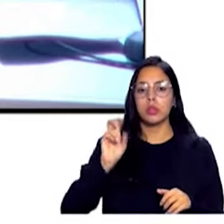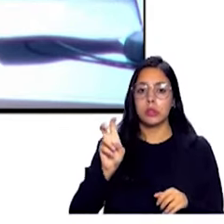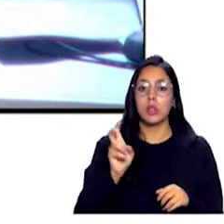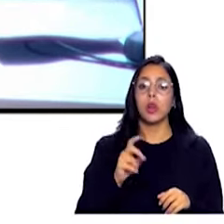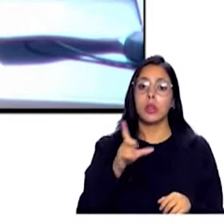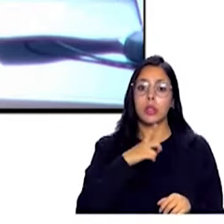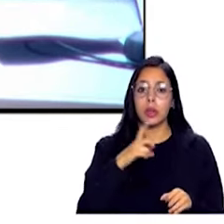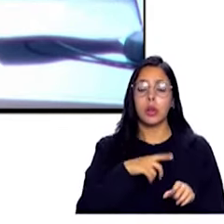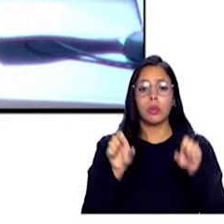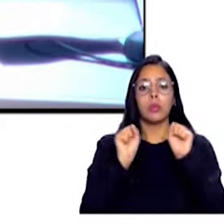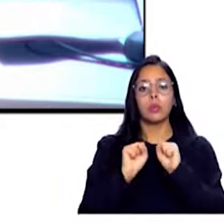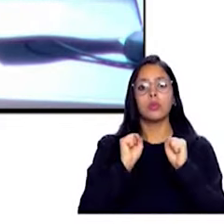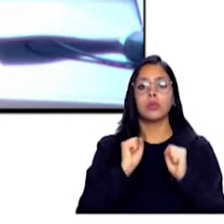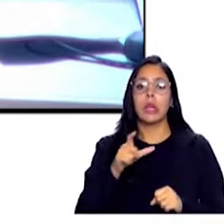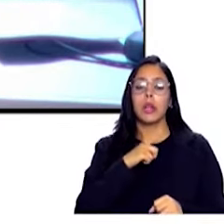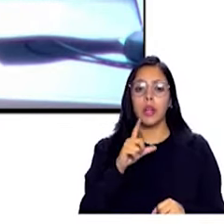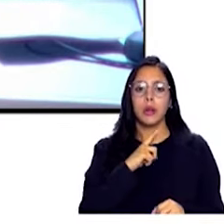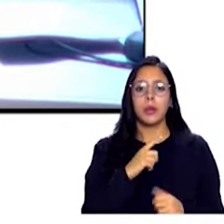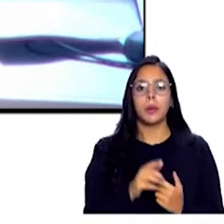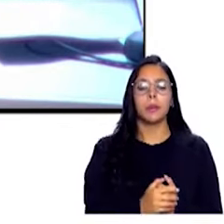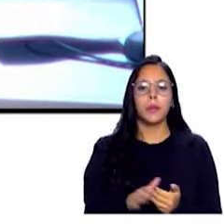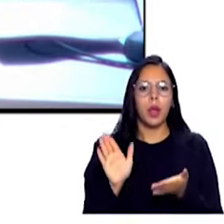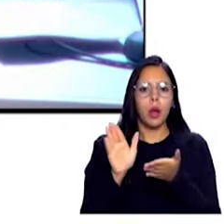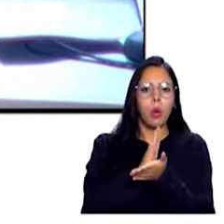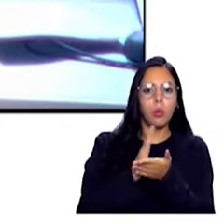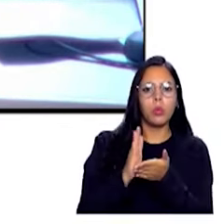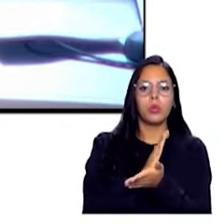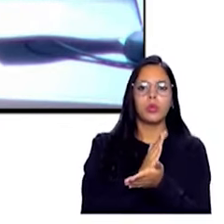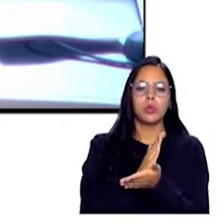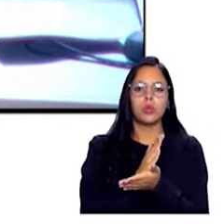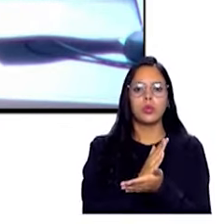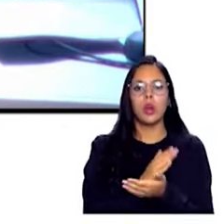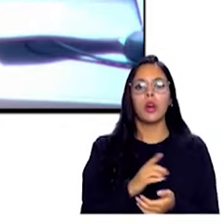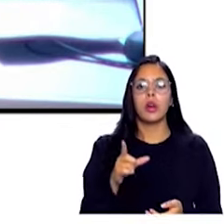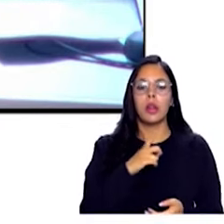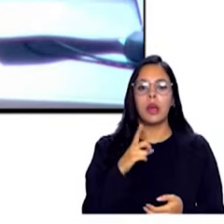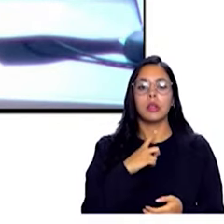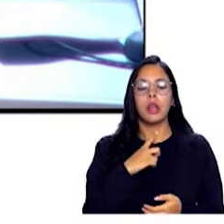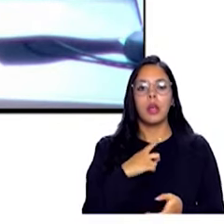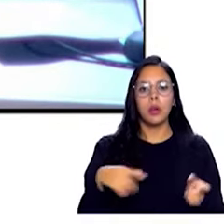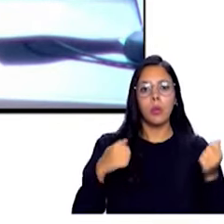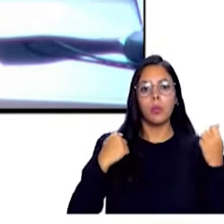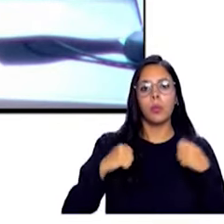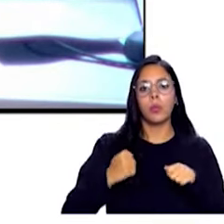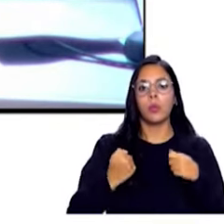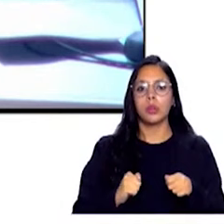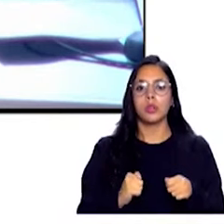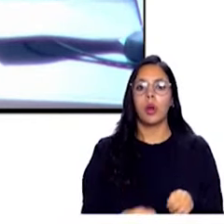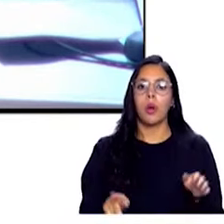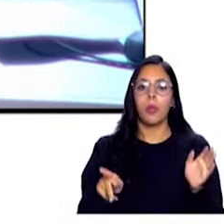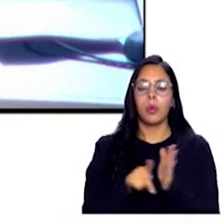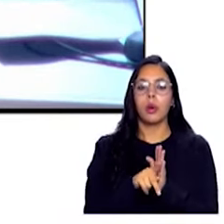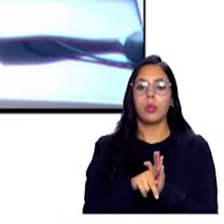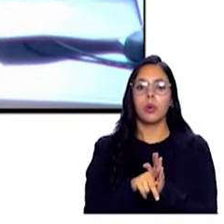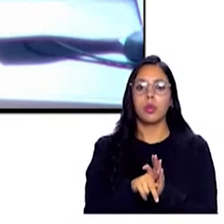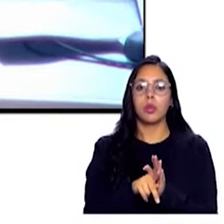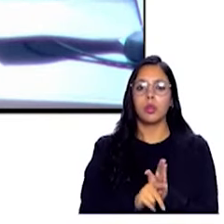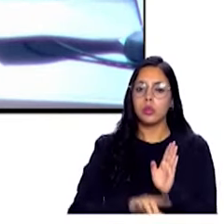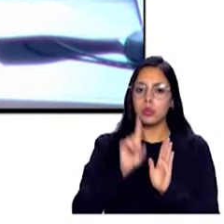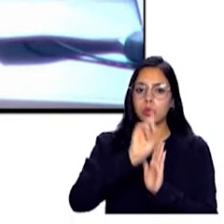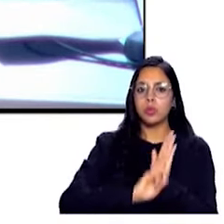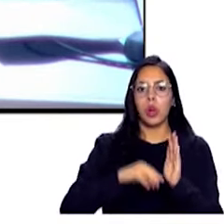subjectif que ce soit la nécessité de de de progs Du droit l'importance de la